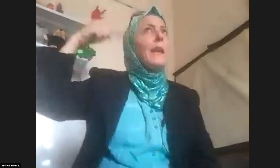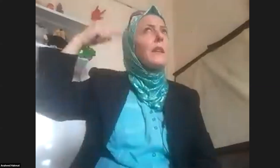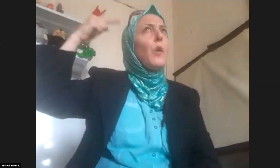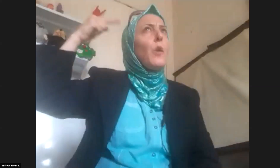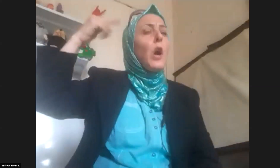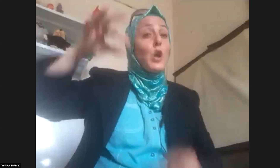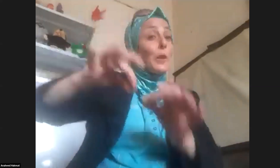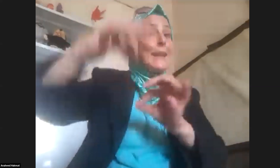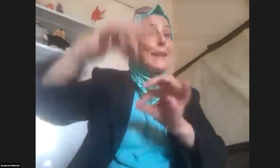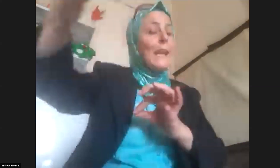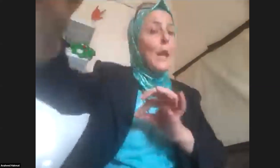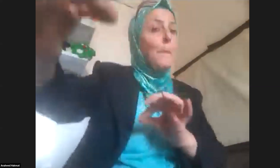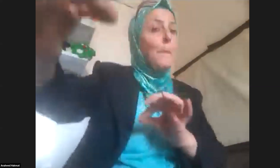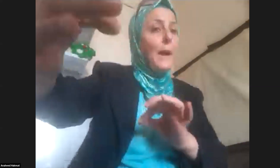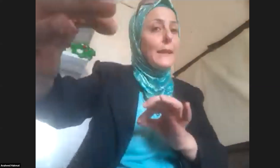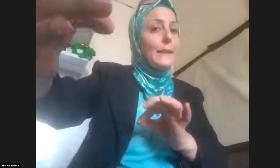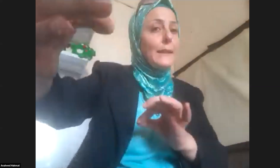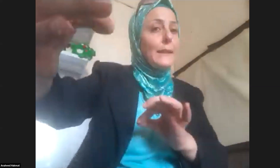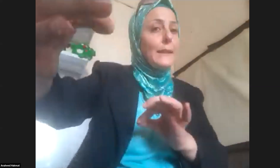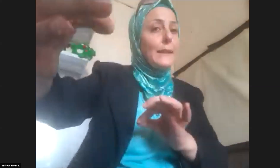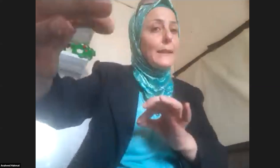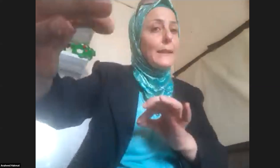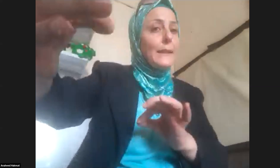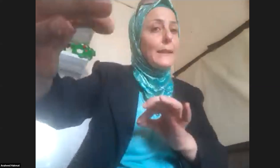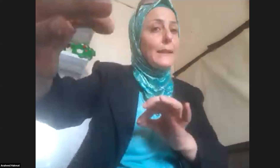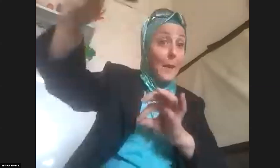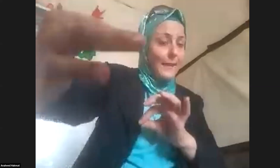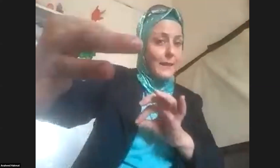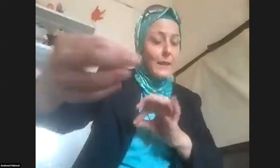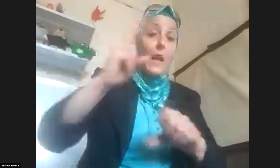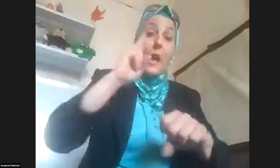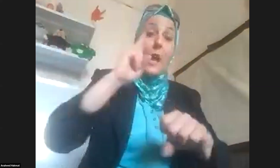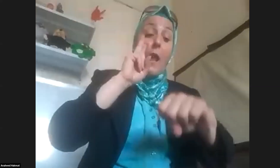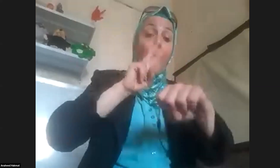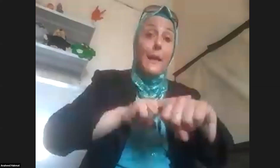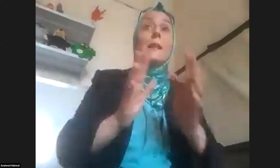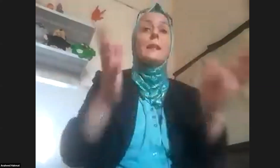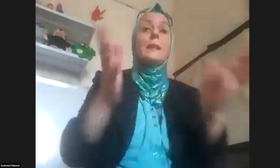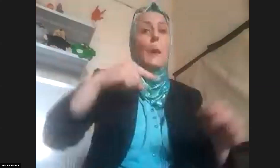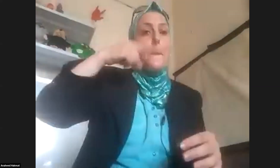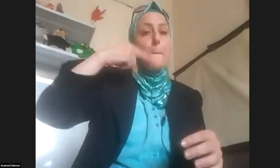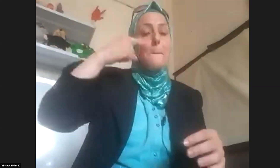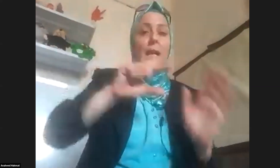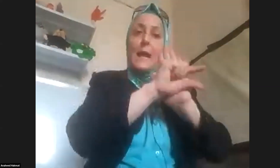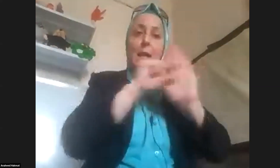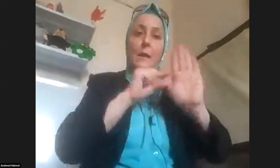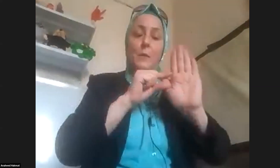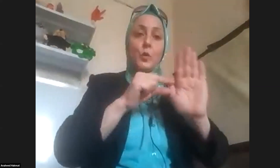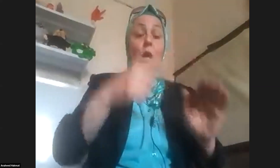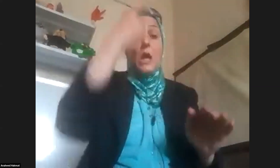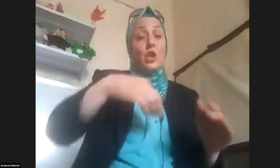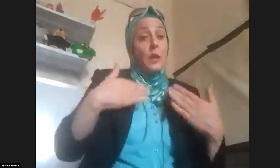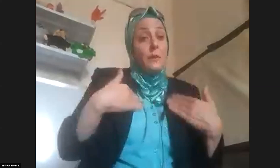والمتزايدة زايدة في المرحلة القادمة. الدليل كتير بيحكي عن هذا الموضوع، وشخصيا بالنسبة لي اللي هو الملحق الفني رقم 3 من